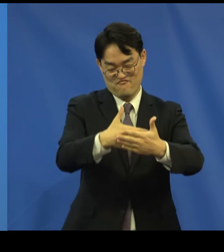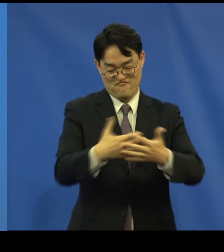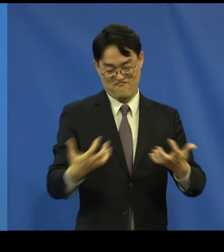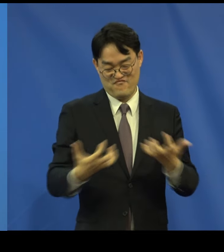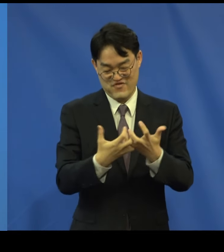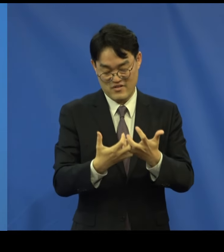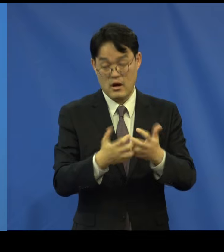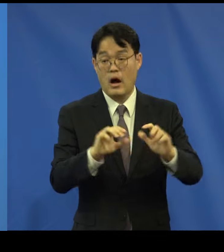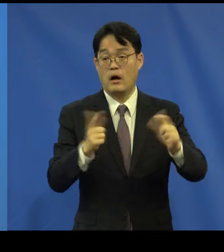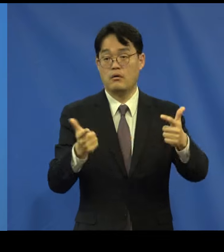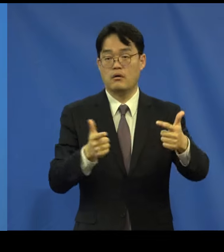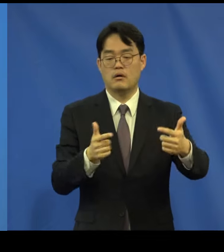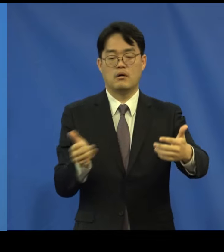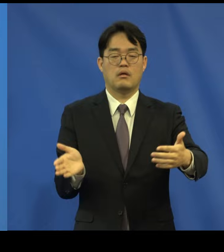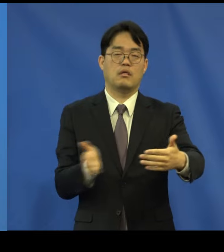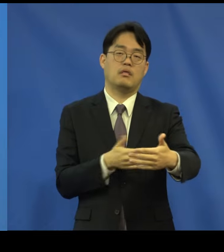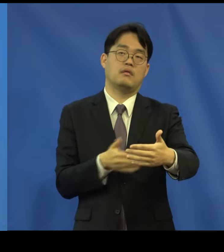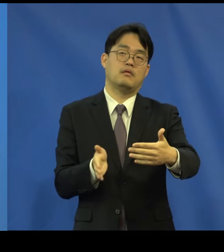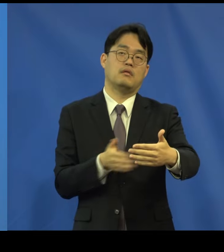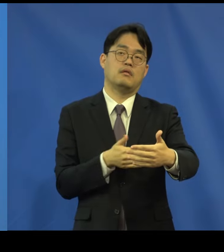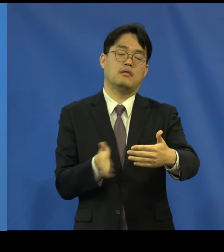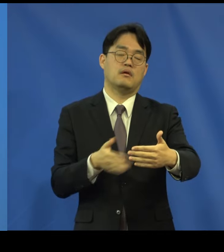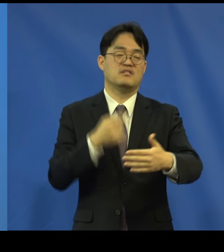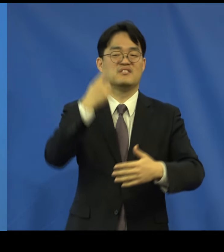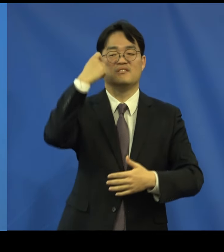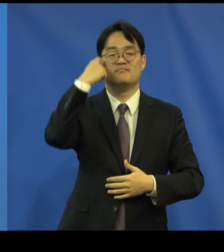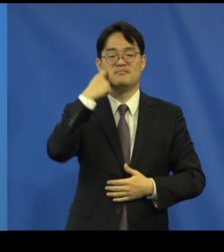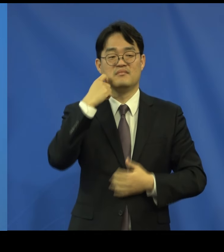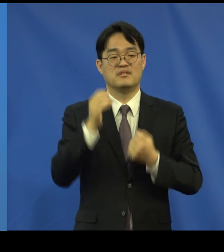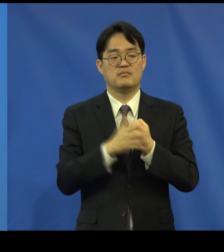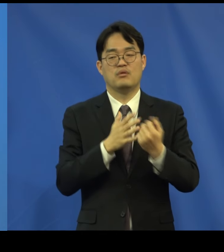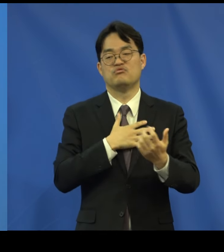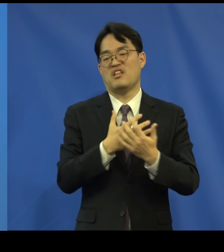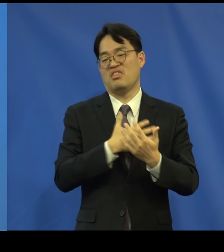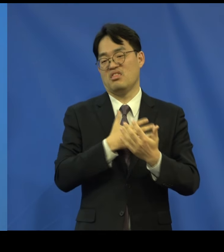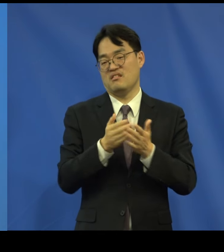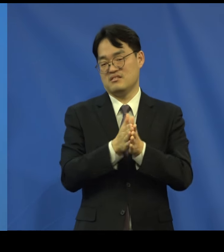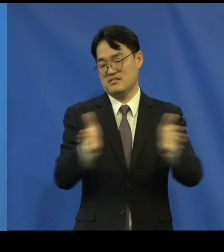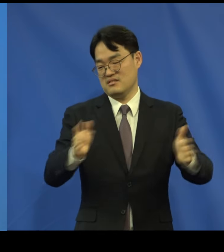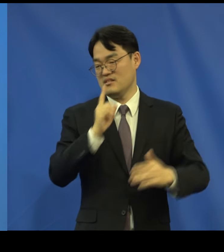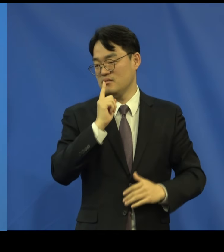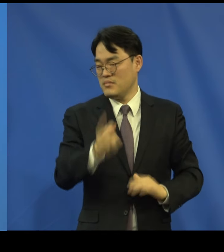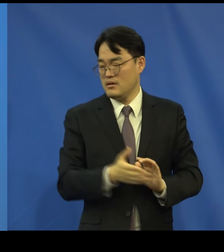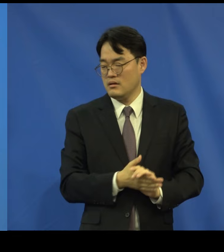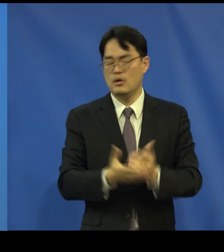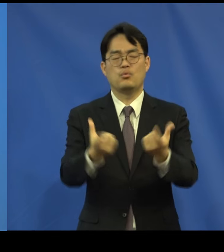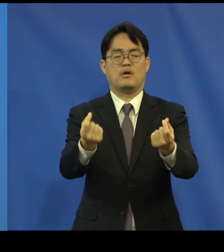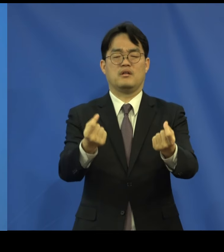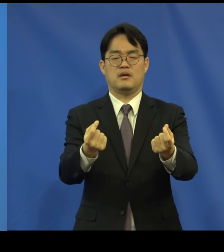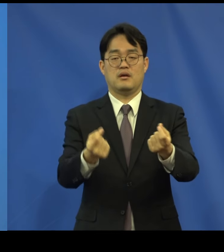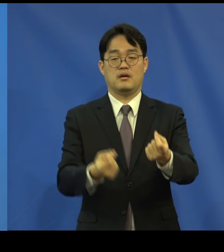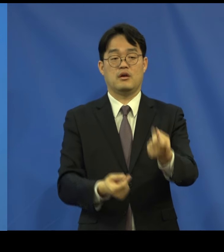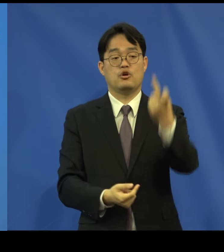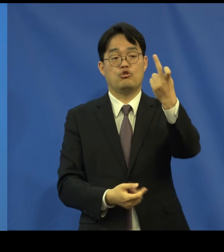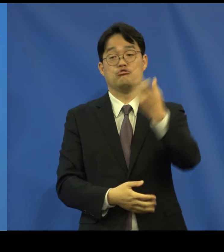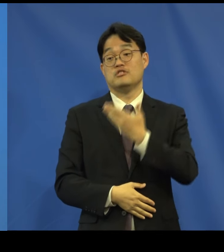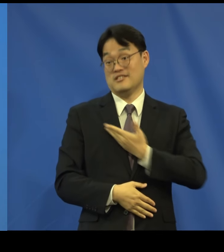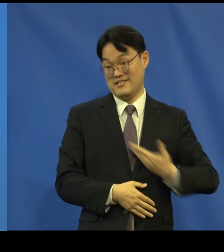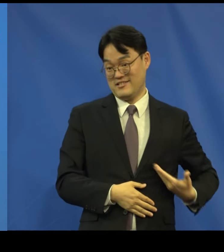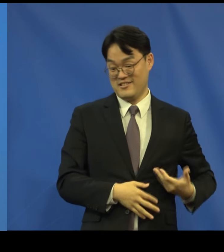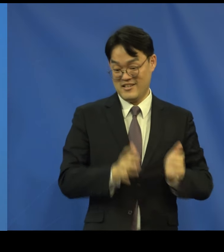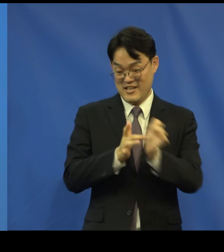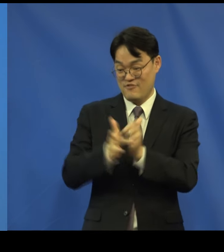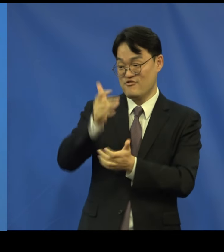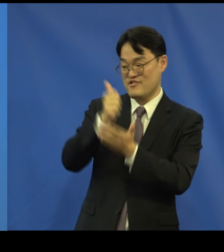상황이 그런 겁니다. 분리불안과도 같고 공황 정세가 나타난 거예요. 예수님의 모든 걸 다